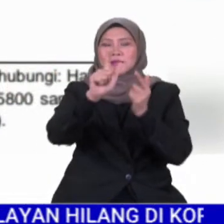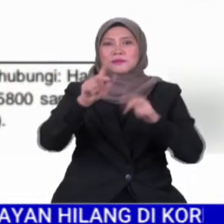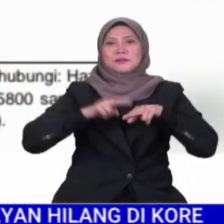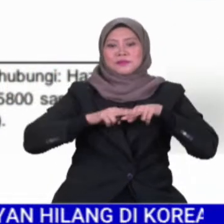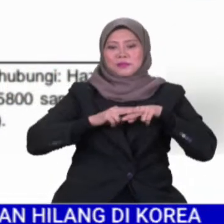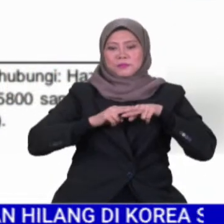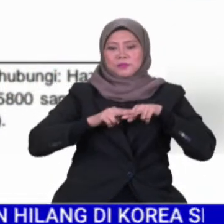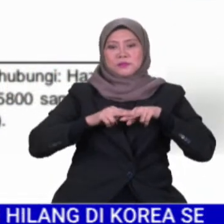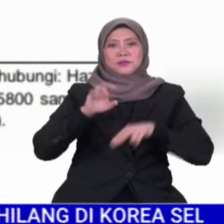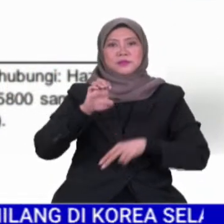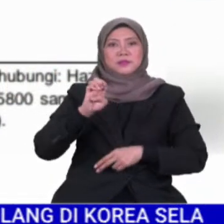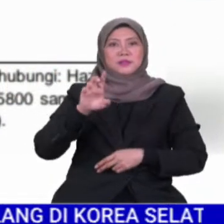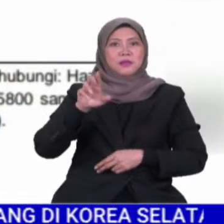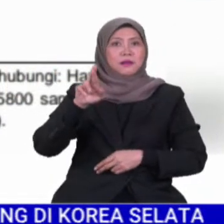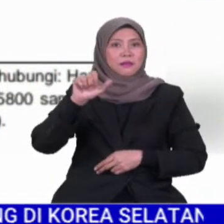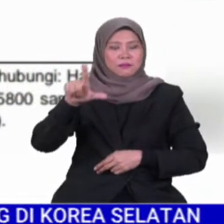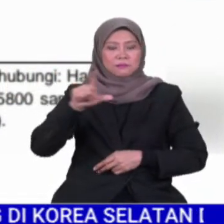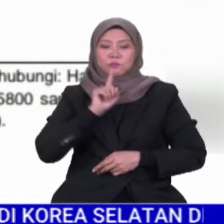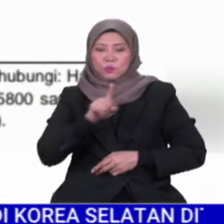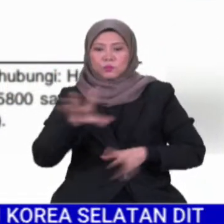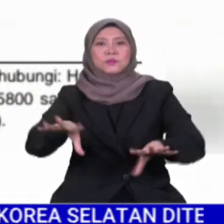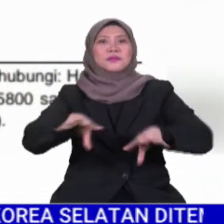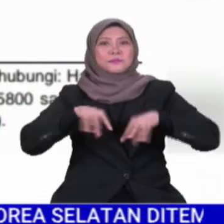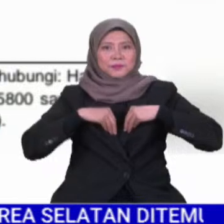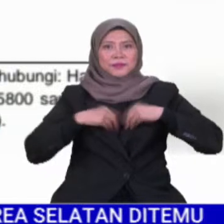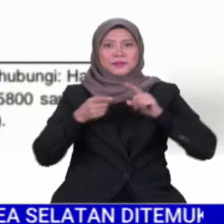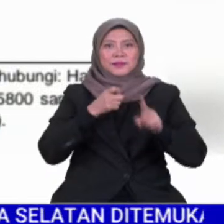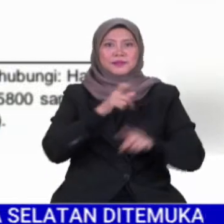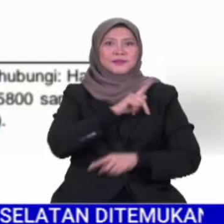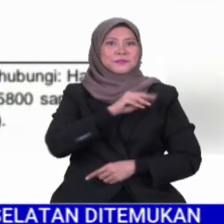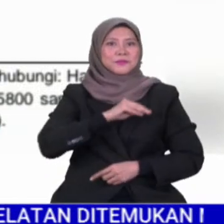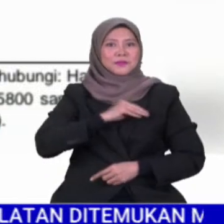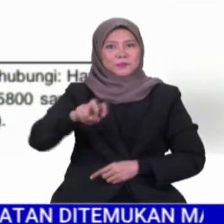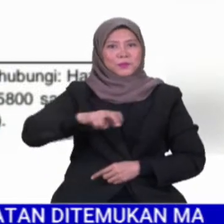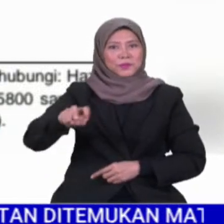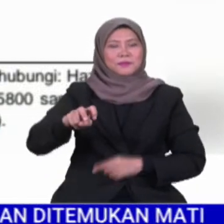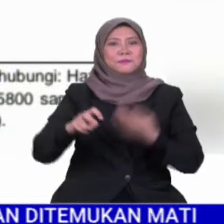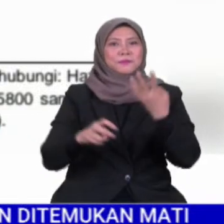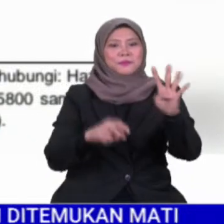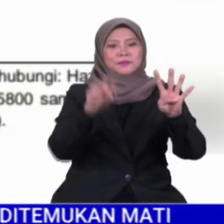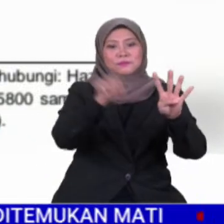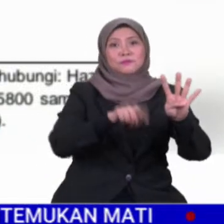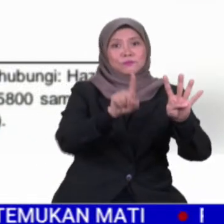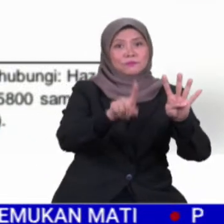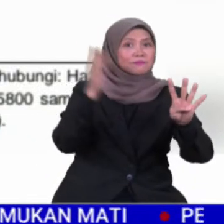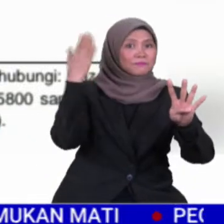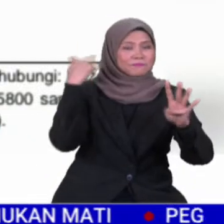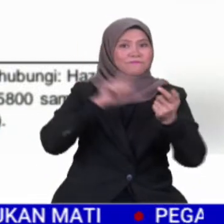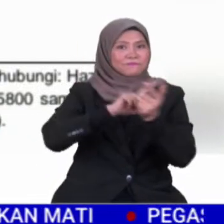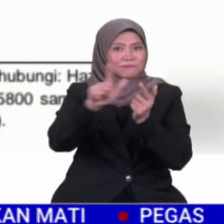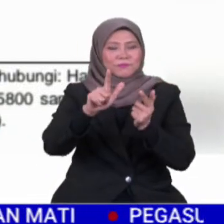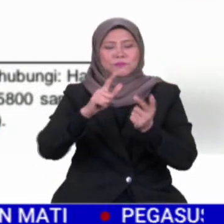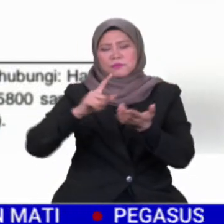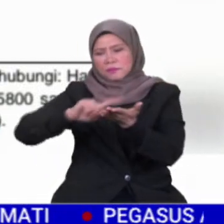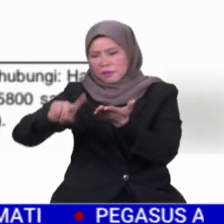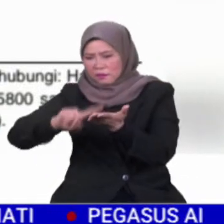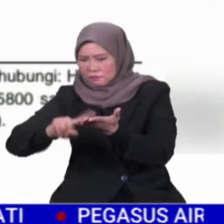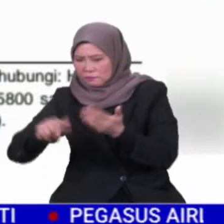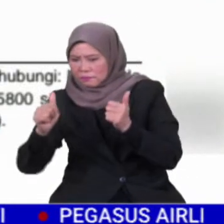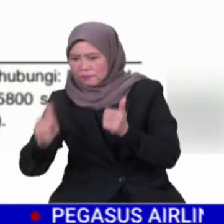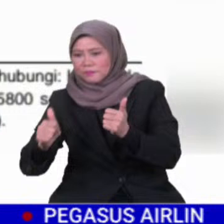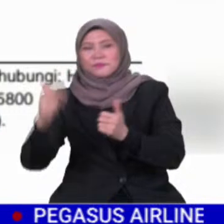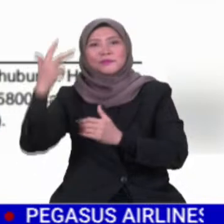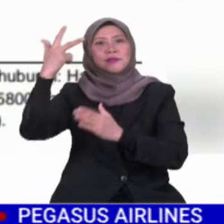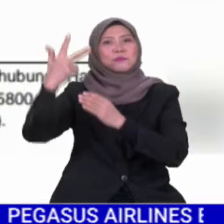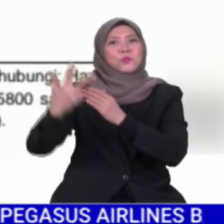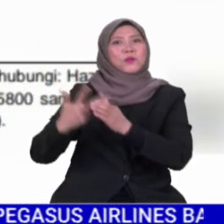api ECRL bagi seksyen itu telah diterima daripada Kementerian Pengangkutan pada 14 Januari lalu selepas pemeriksaan awam dijalankan